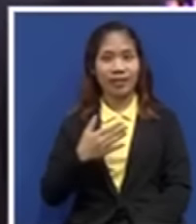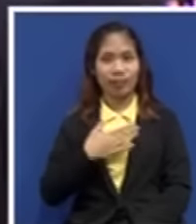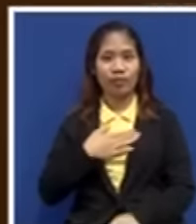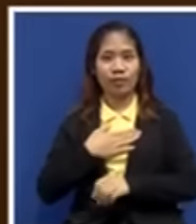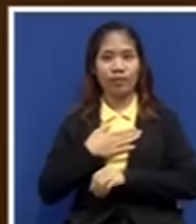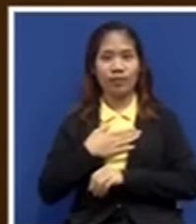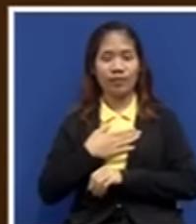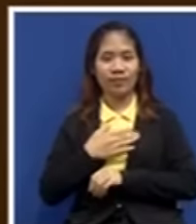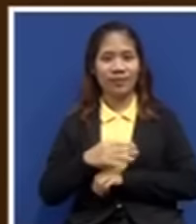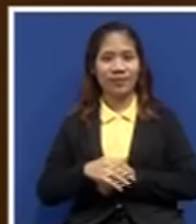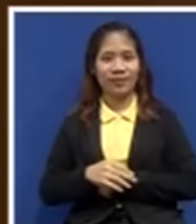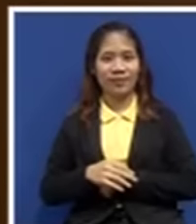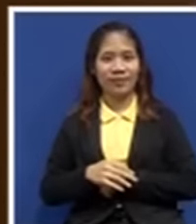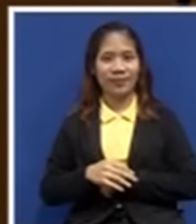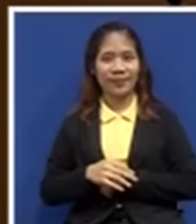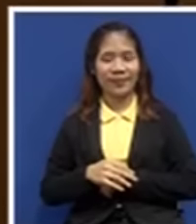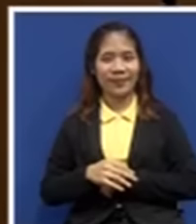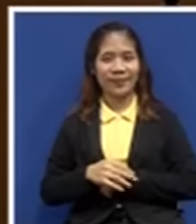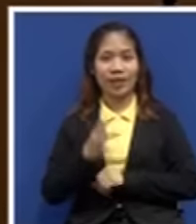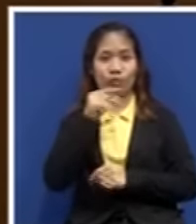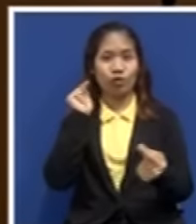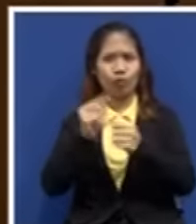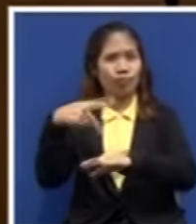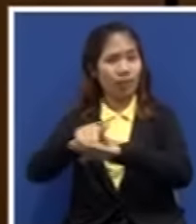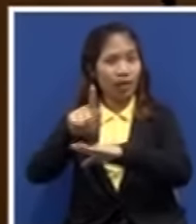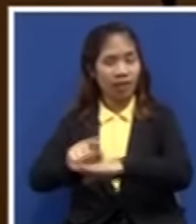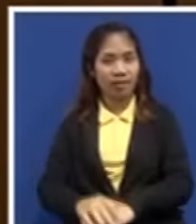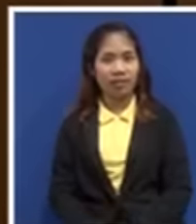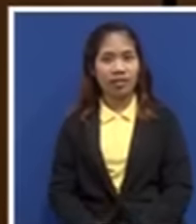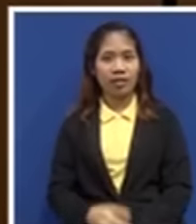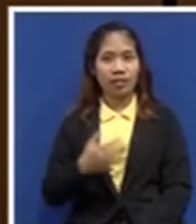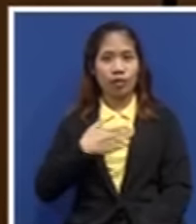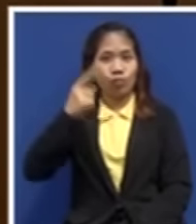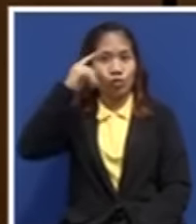านนุ่นนุ่นพูดตานุ่น ผมรู้